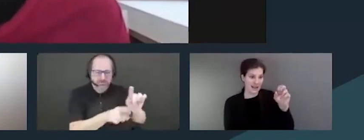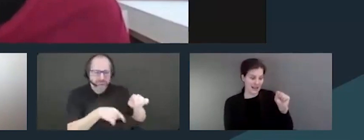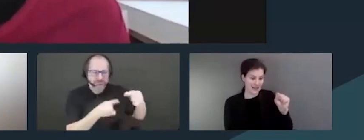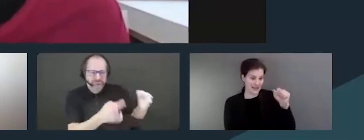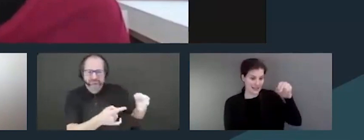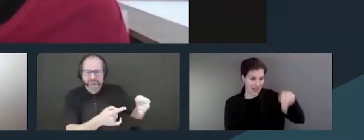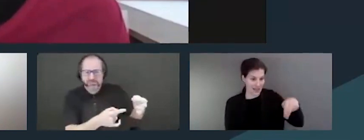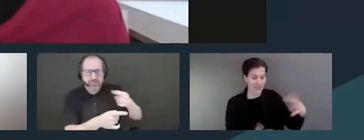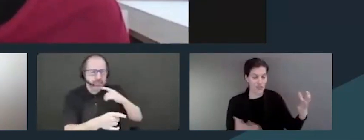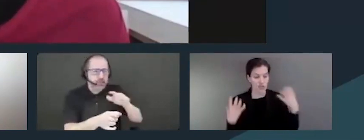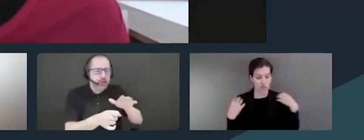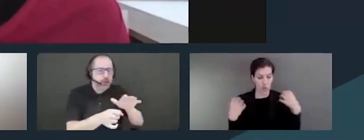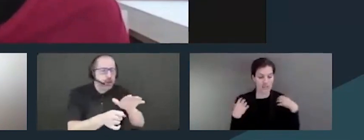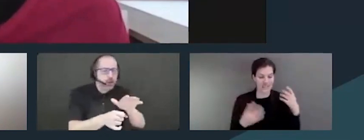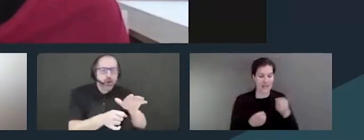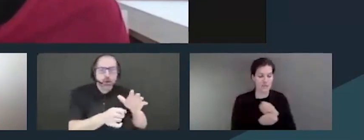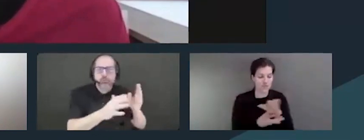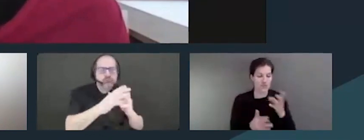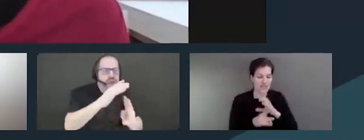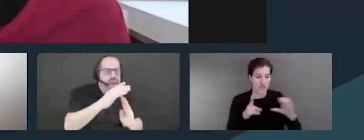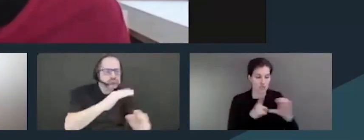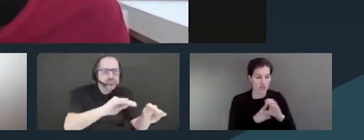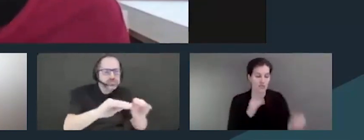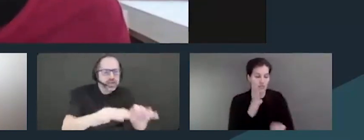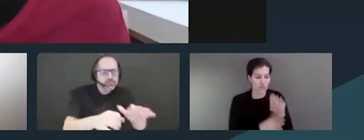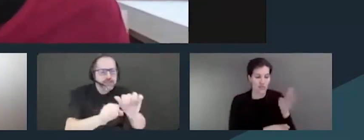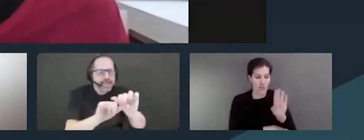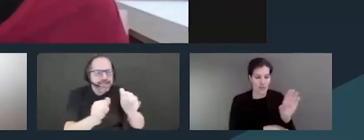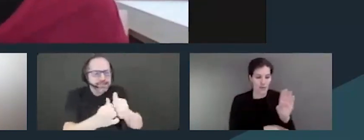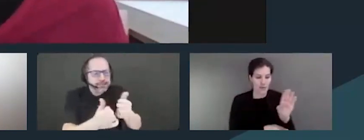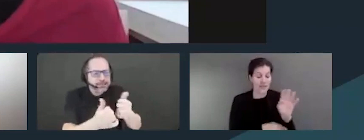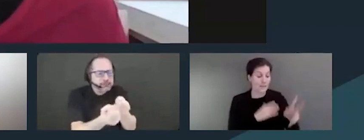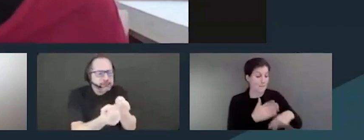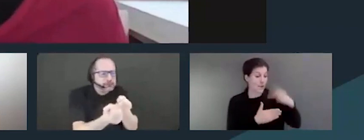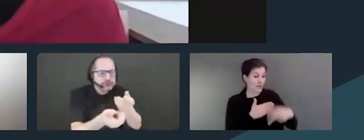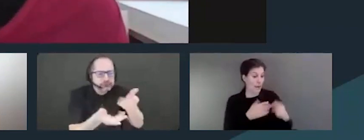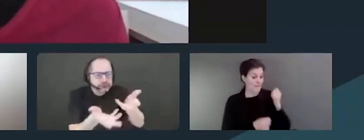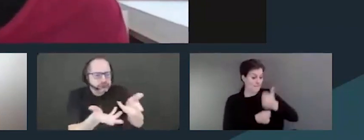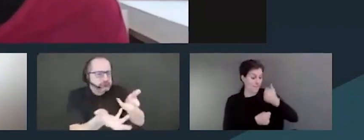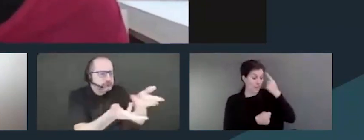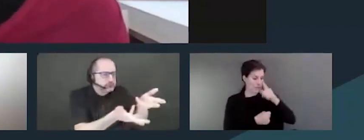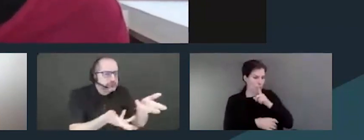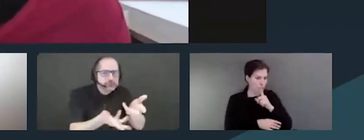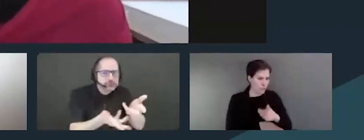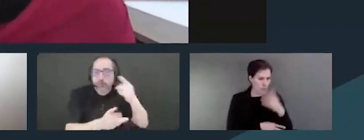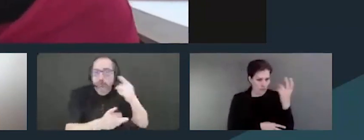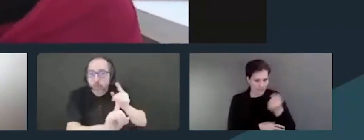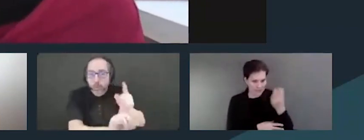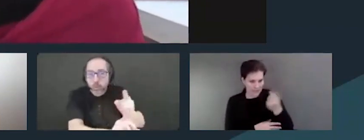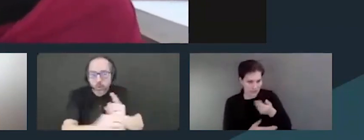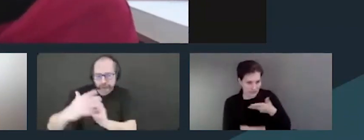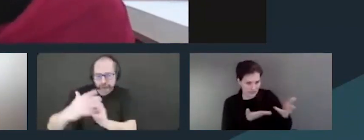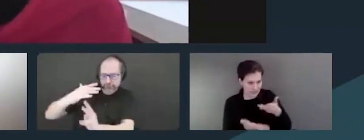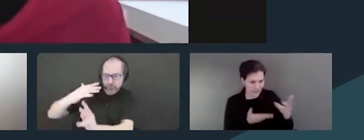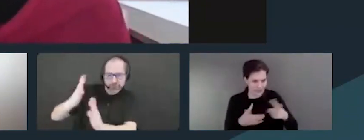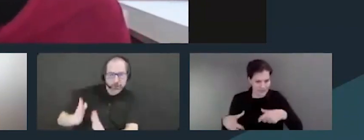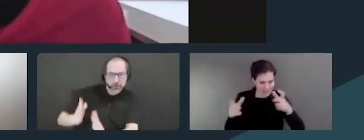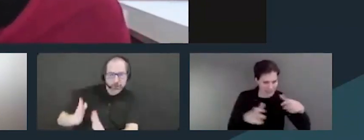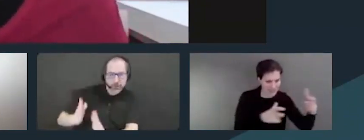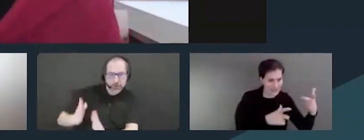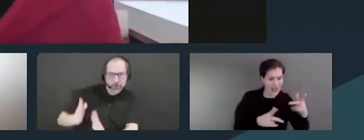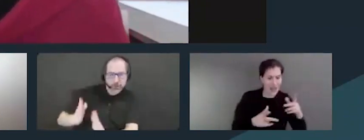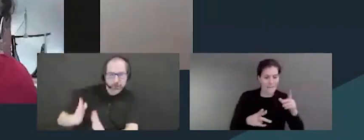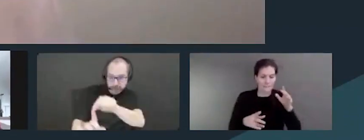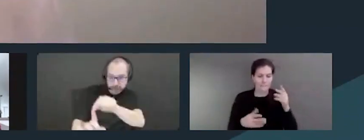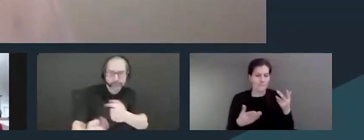l'établissement, justement. Elle travaille avec les organismes en charge des installations locales pour élaborer des programmes et des services qui visent à favoriser l'intégration des